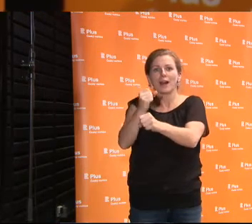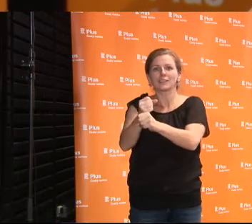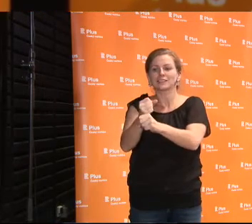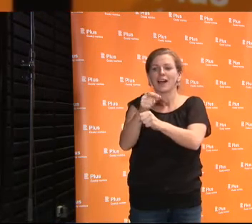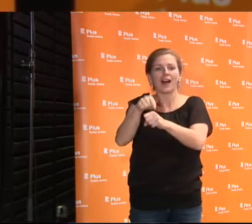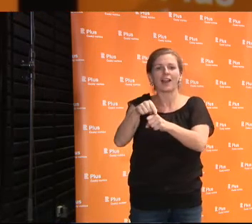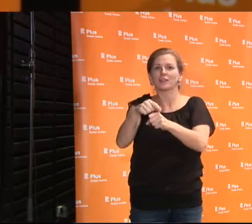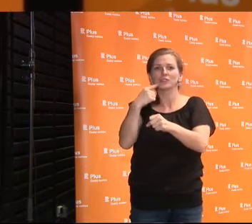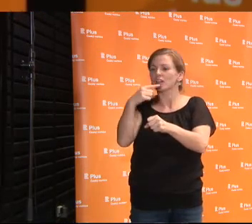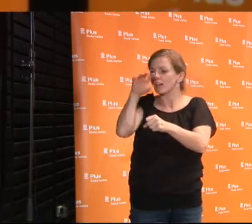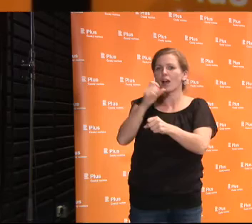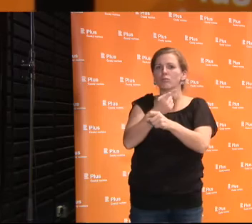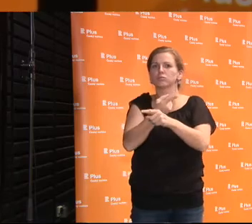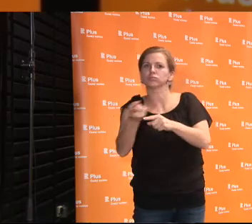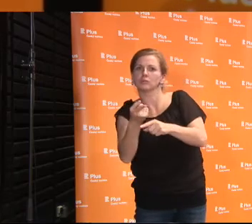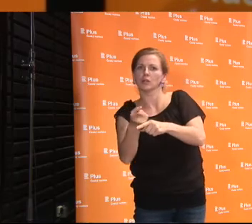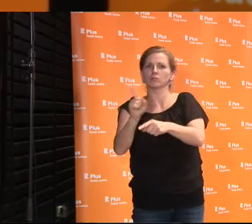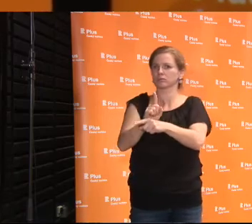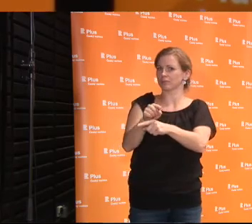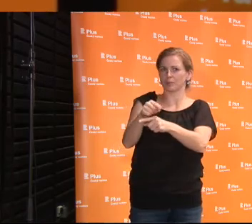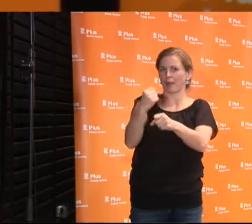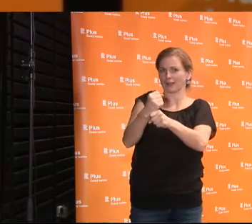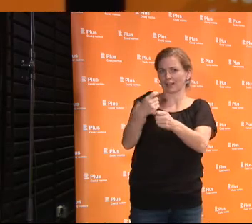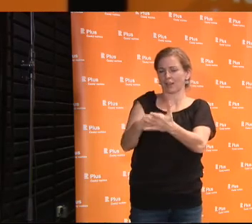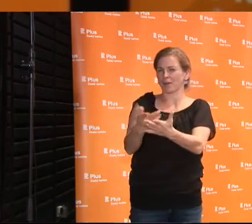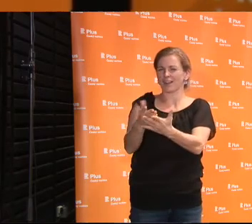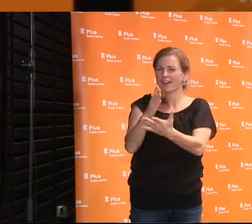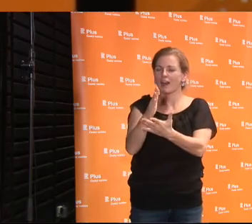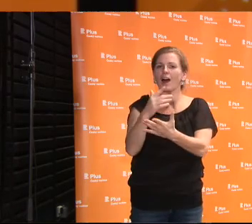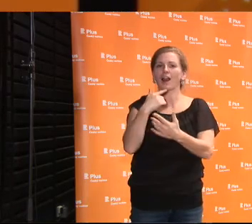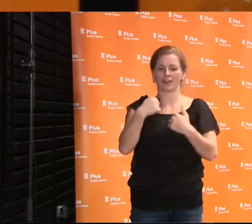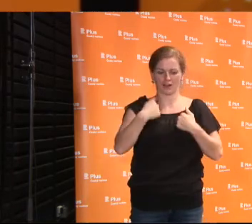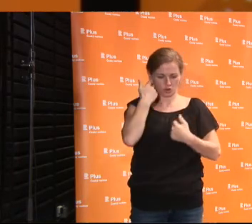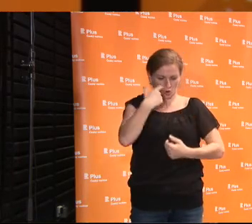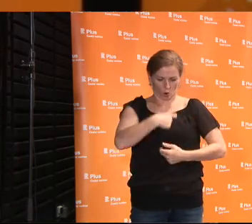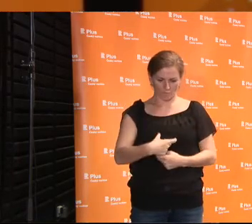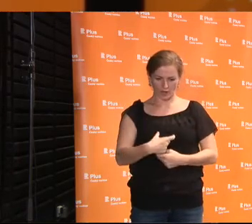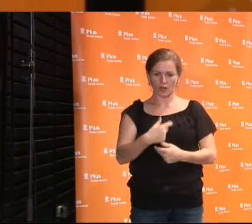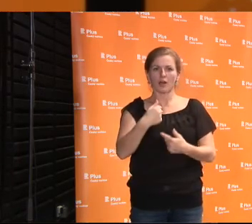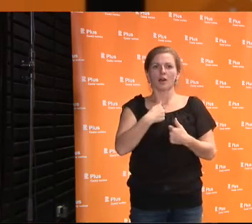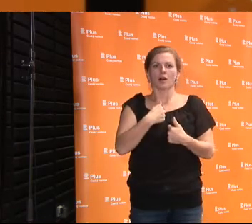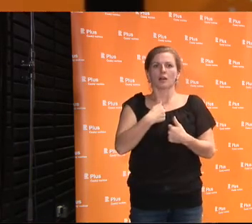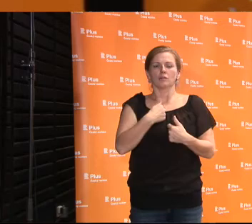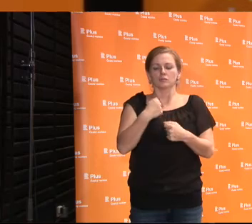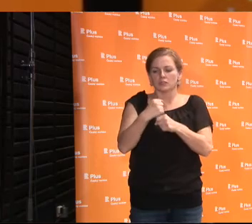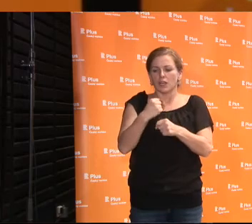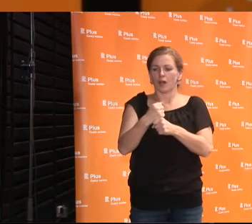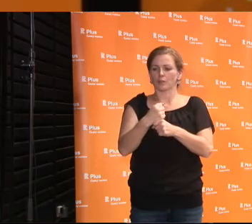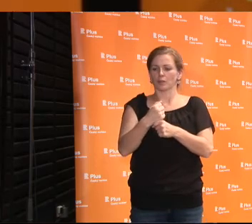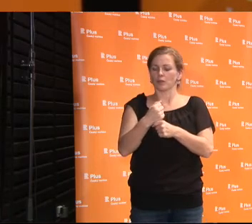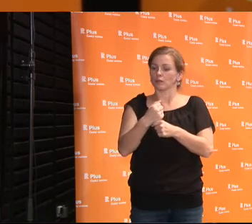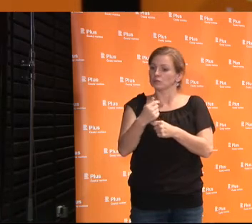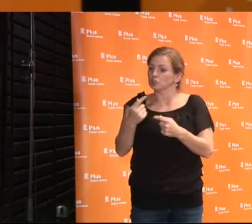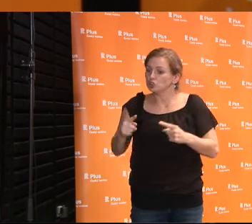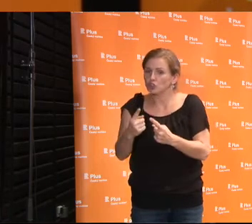komodita. Protože ten člověk pečuje, čili vykonává nějakou společensky nebo lidsky